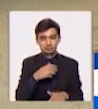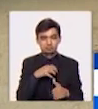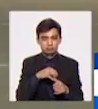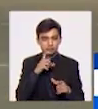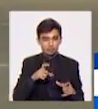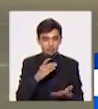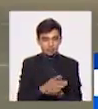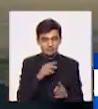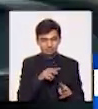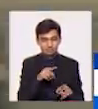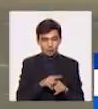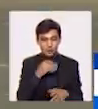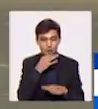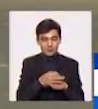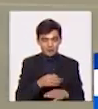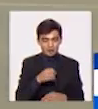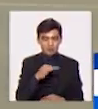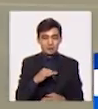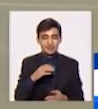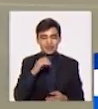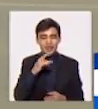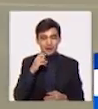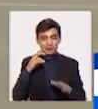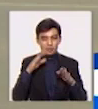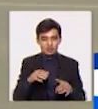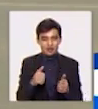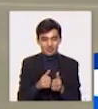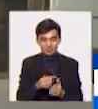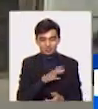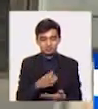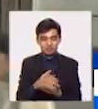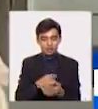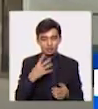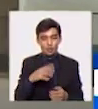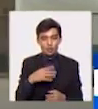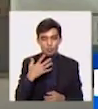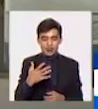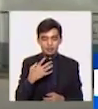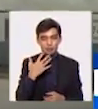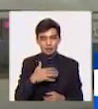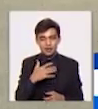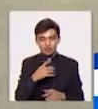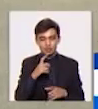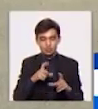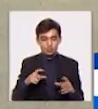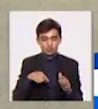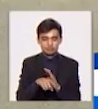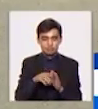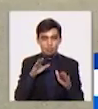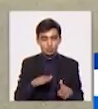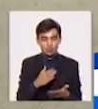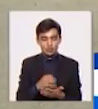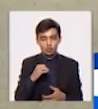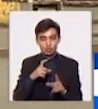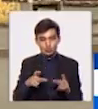екен. Сайран маңынан жолаушы жинау күн батар кезде қарқын алады. Әр жерден 45-50 орындық автобустар тұра қалып адам іздейді. Жол бойынан